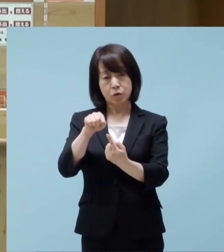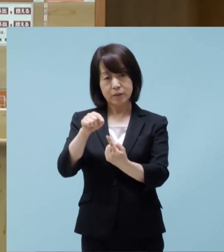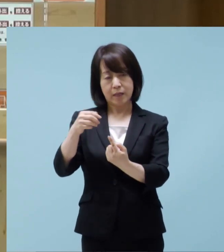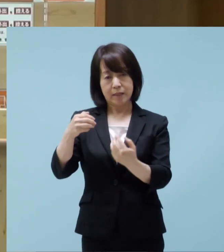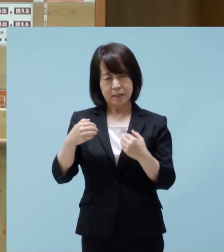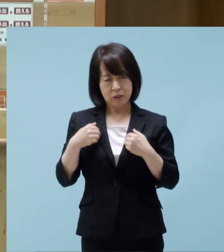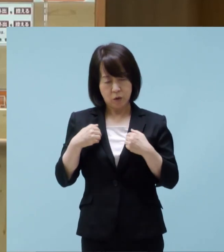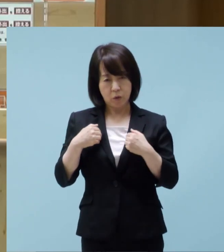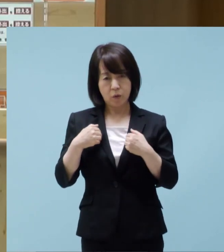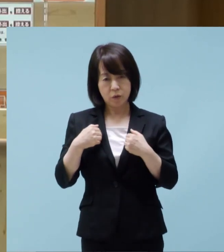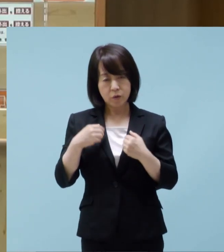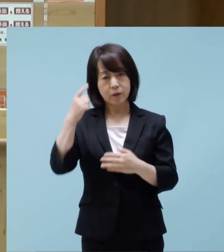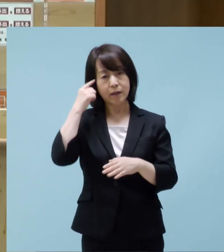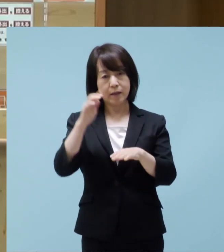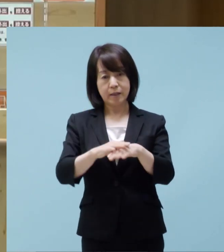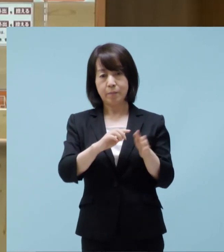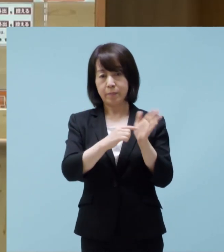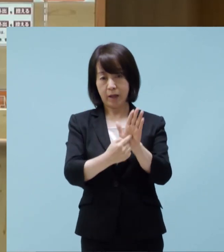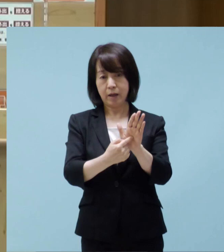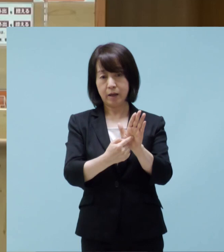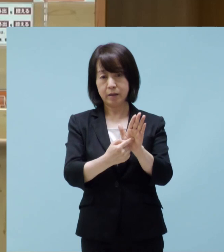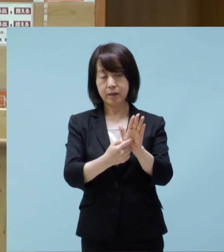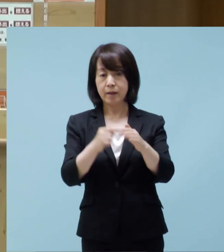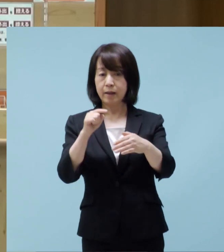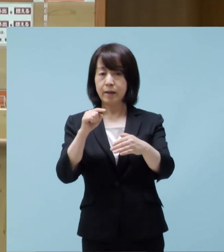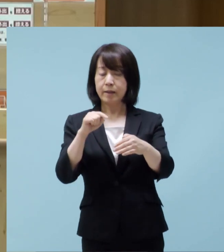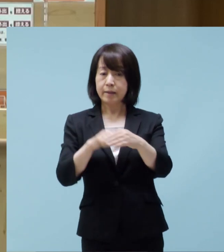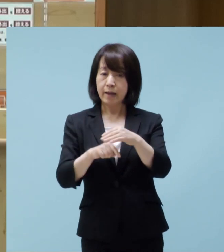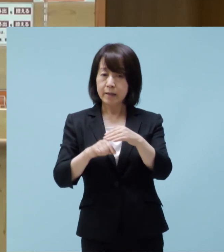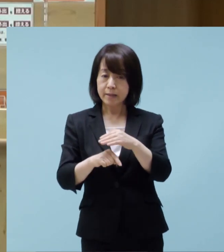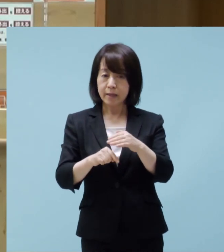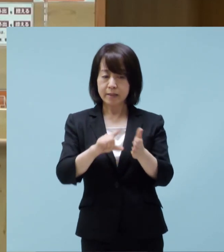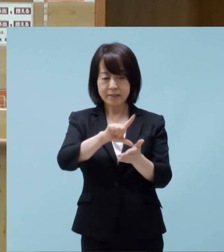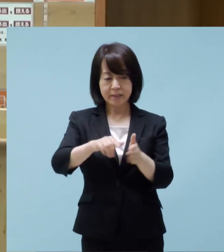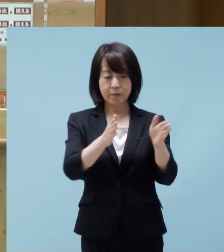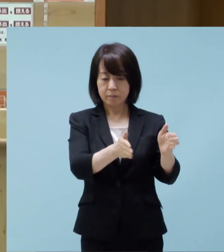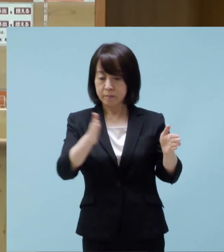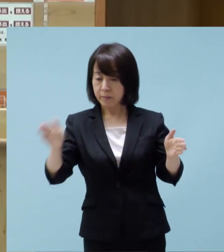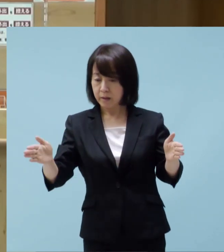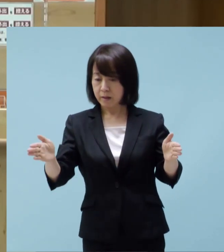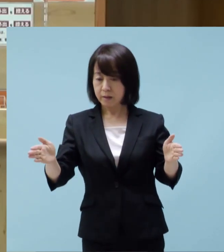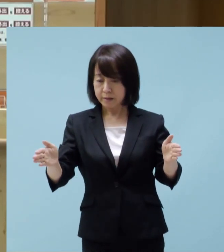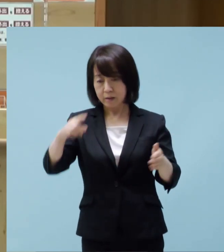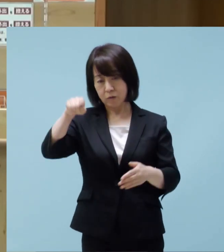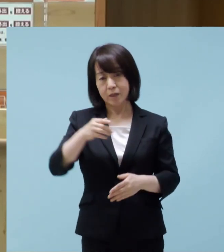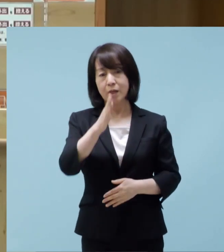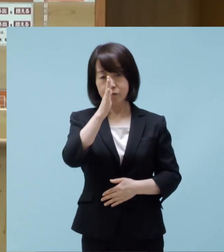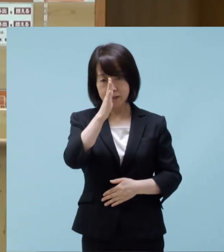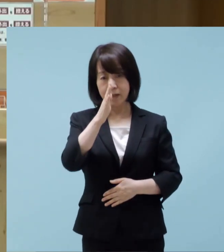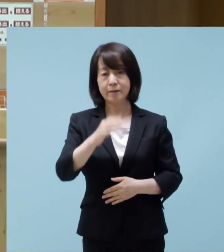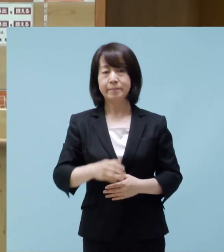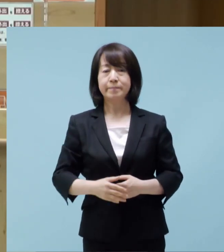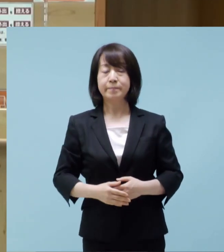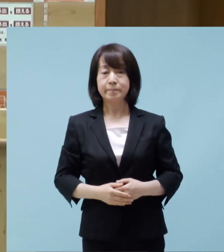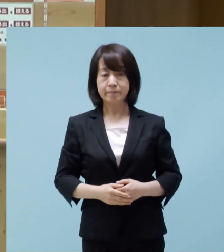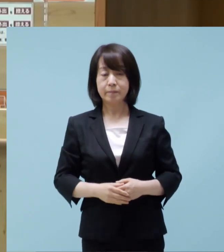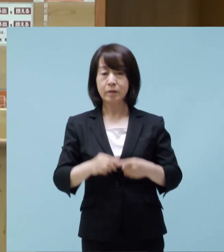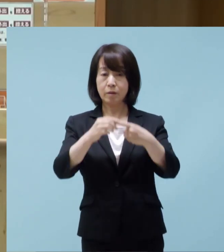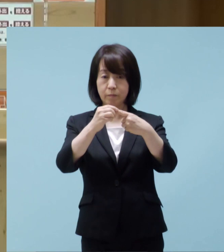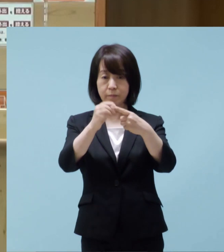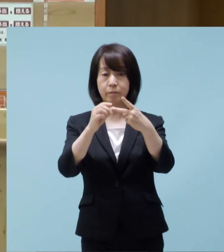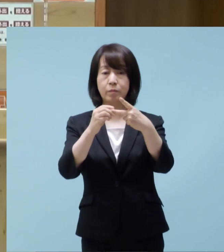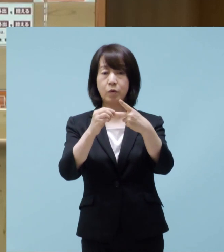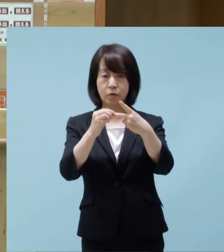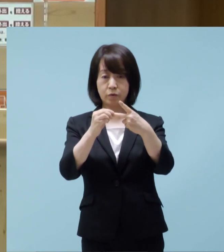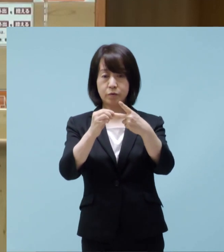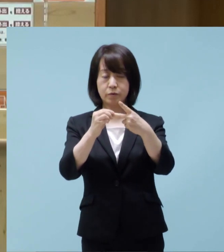が、なぜそのように変わったのかという経緯を教えてください。 はい、 続いて、いいですかね。続いて、あと今